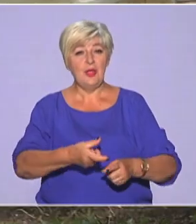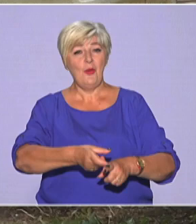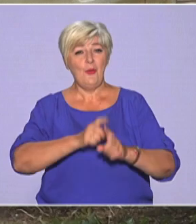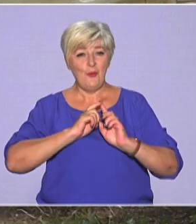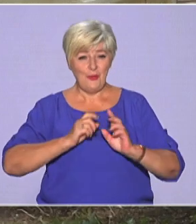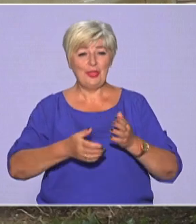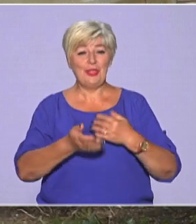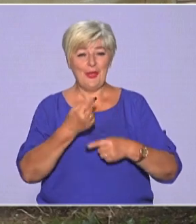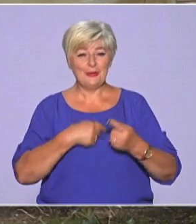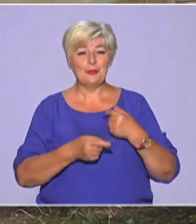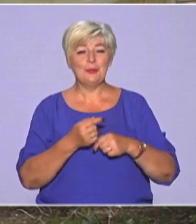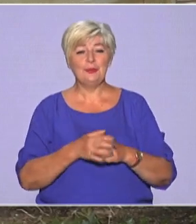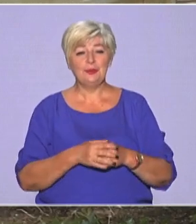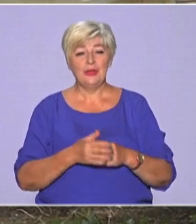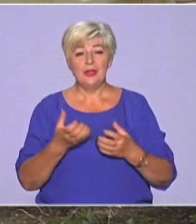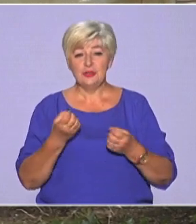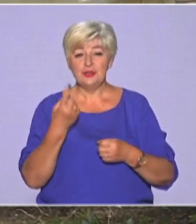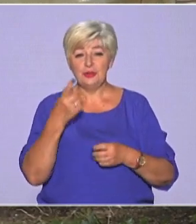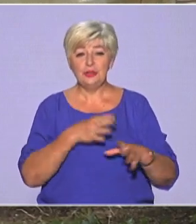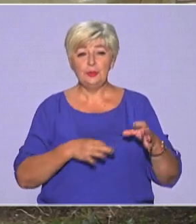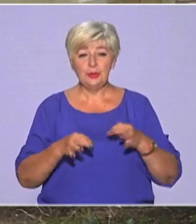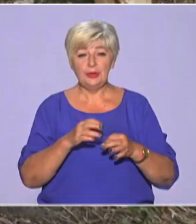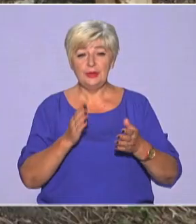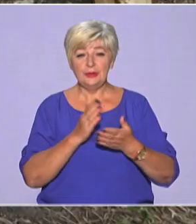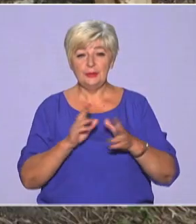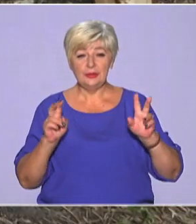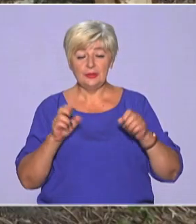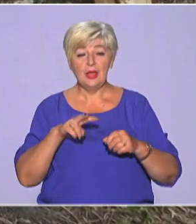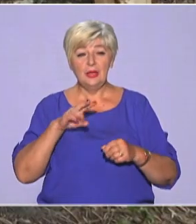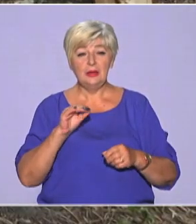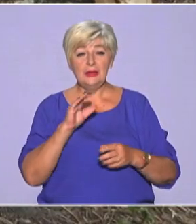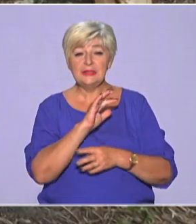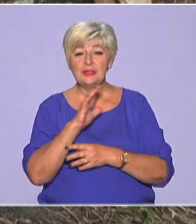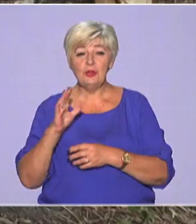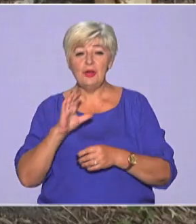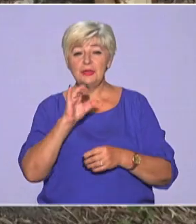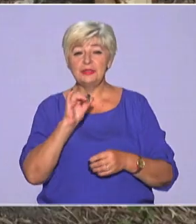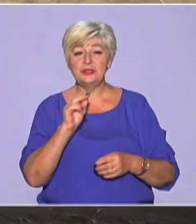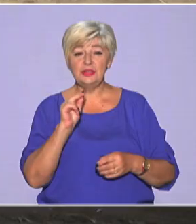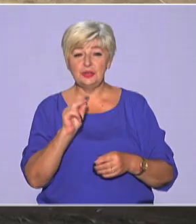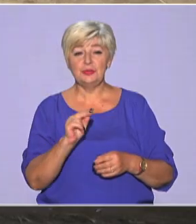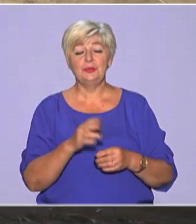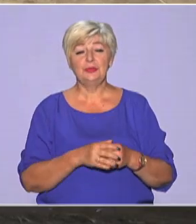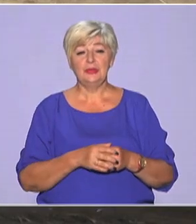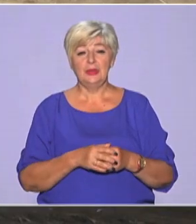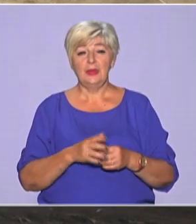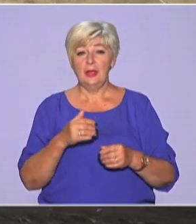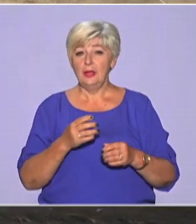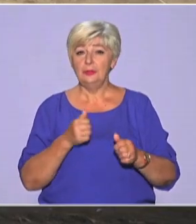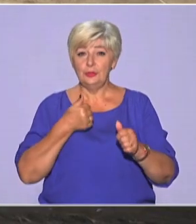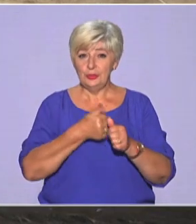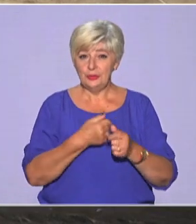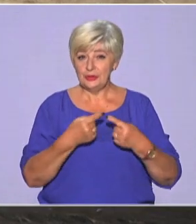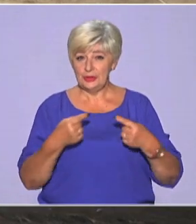один цікавий проєкт волонтерського подружжя має назву «Лісова Січ». Сьогодні до його приєдналися і інші волонтери. У їхніх лавах